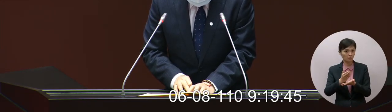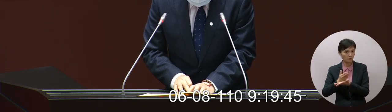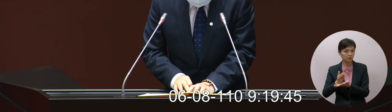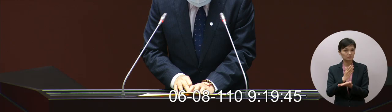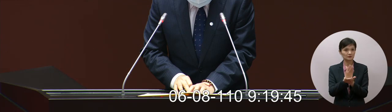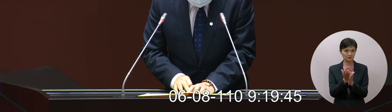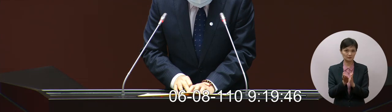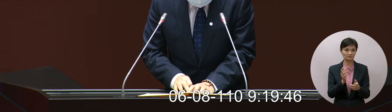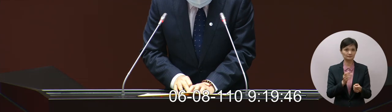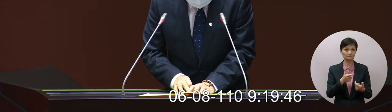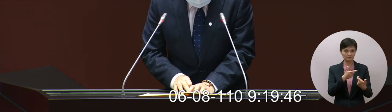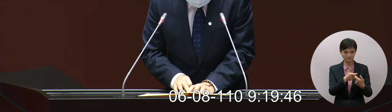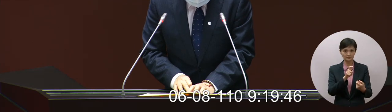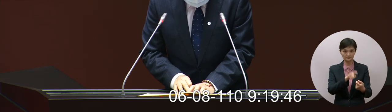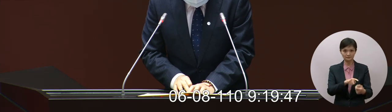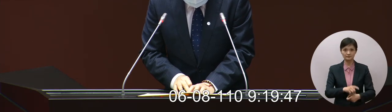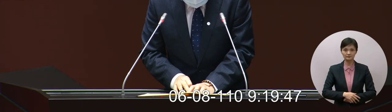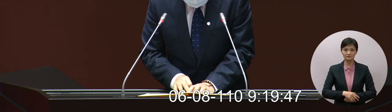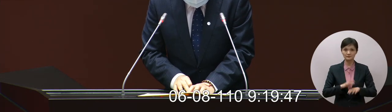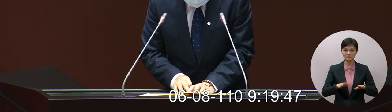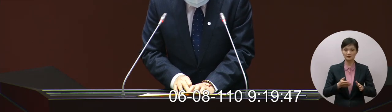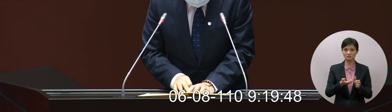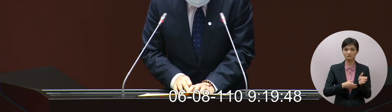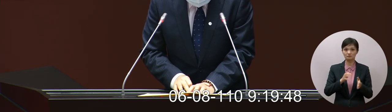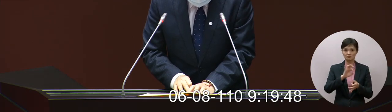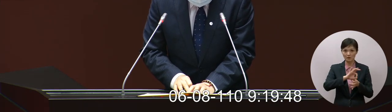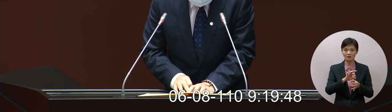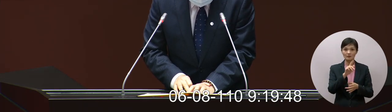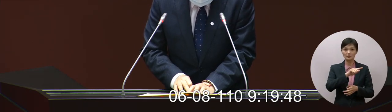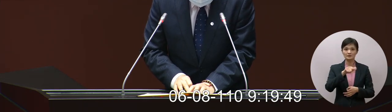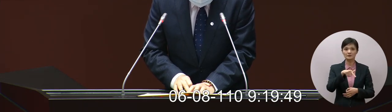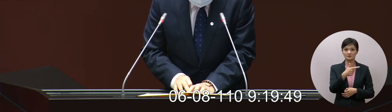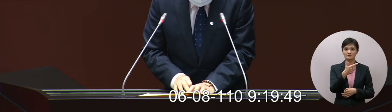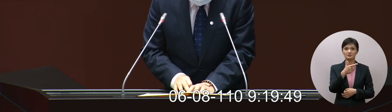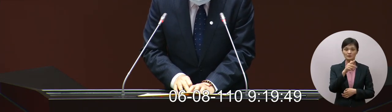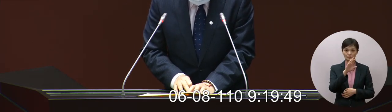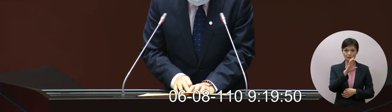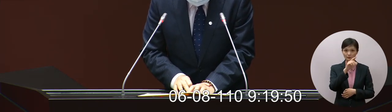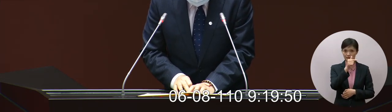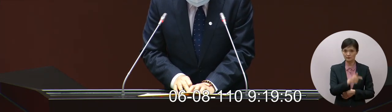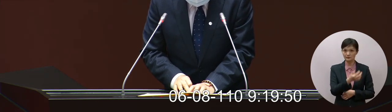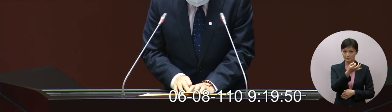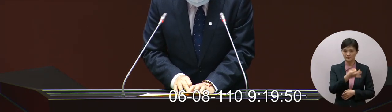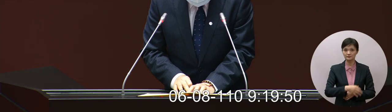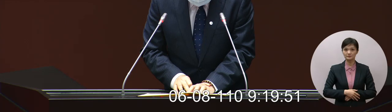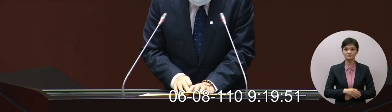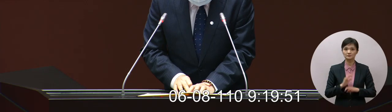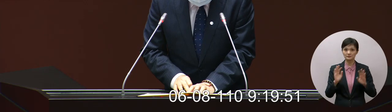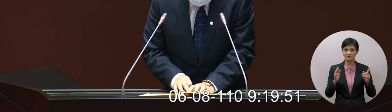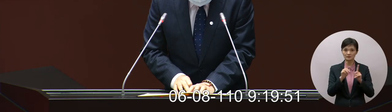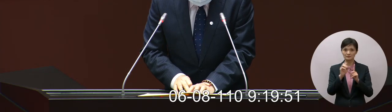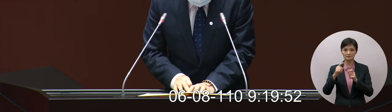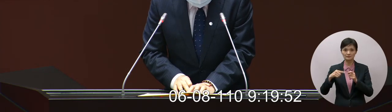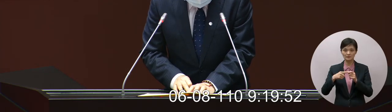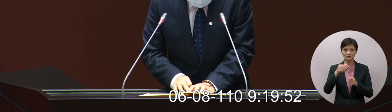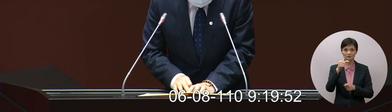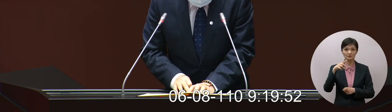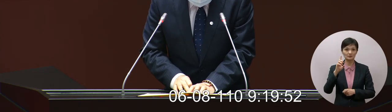本次追加预算案计编列6799亿元，占110年